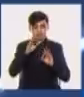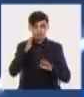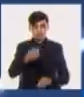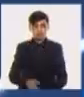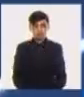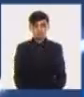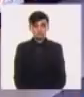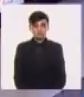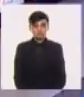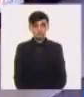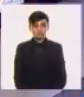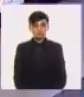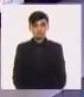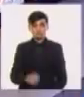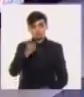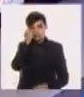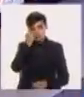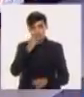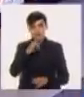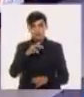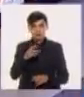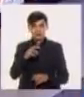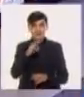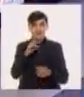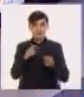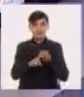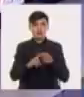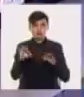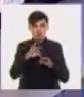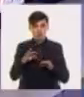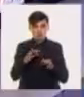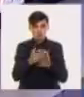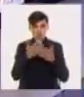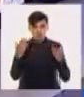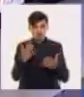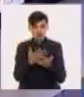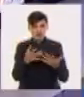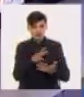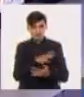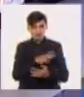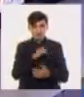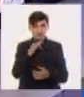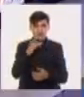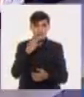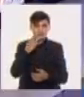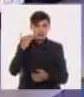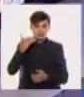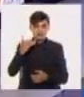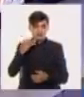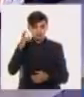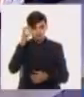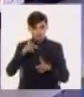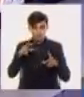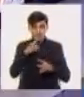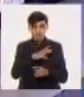Миндыбаева. Спасибо, Наталья. Симптомы коронавируса отличаются большим разнообразием, заявили американские инфекционисты.